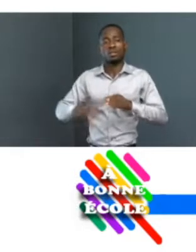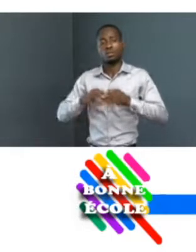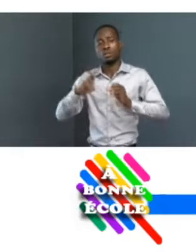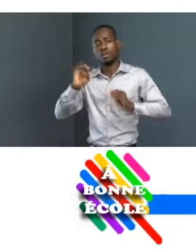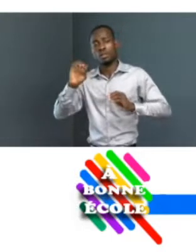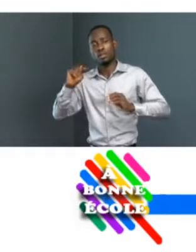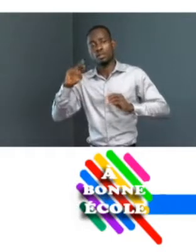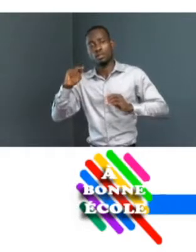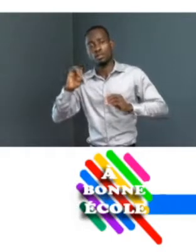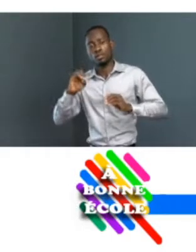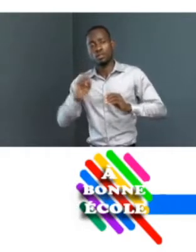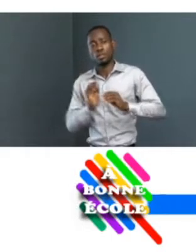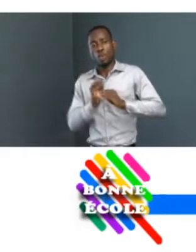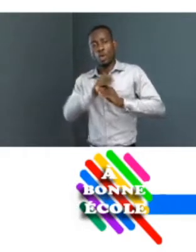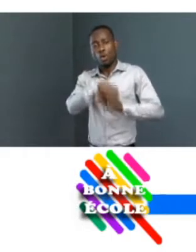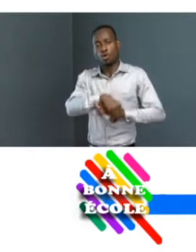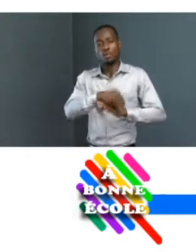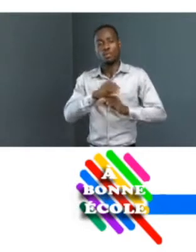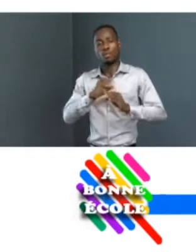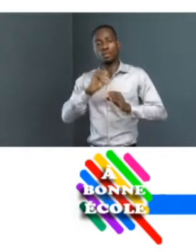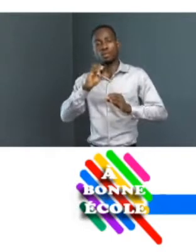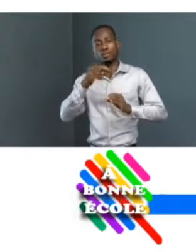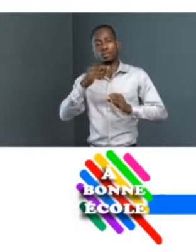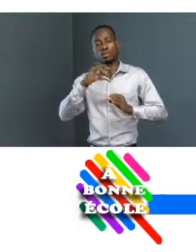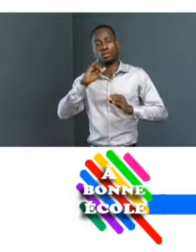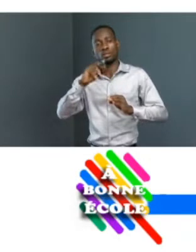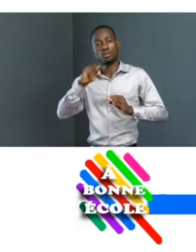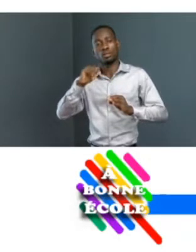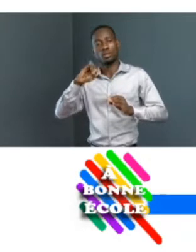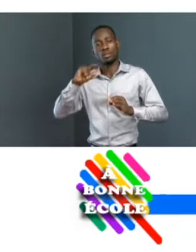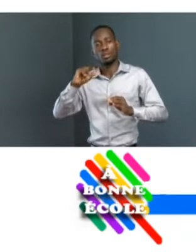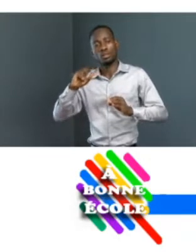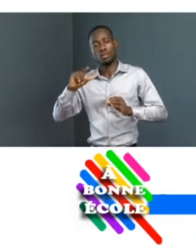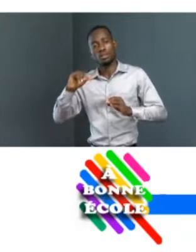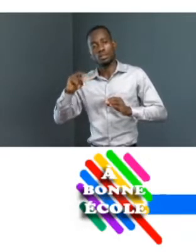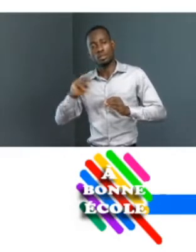qui oblige le cristallin maintenant à changer ses rayons de courbure